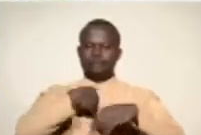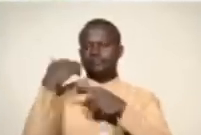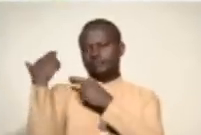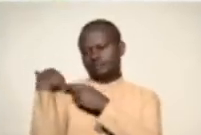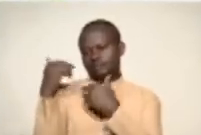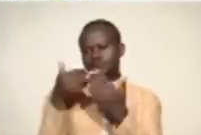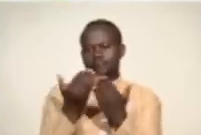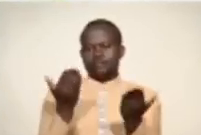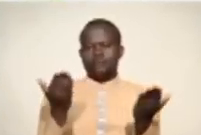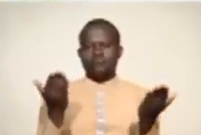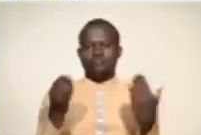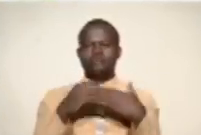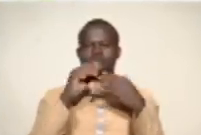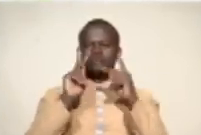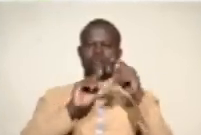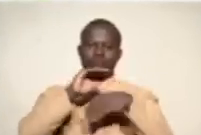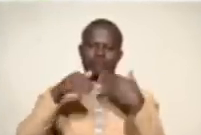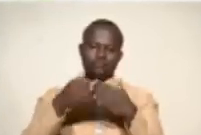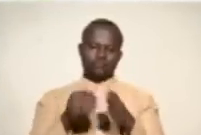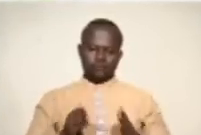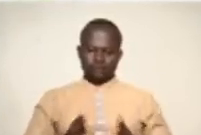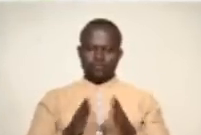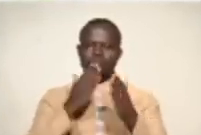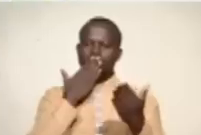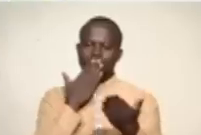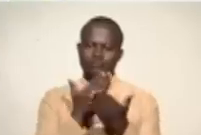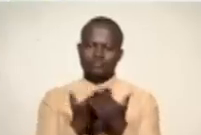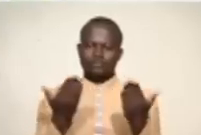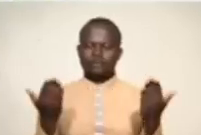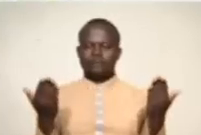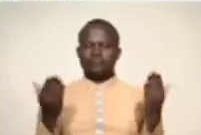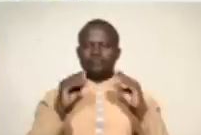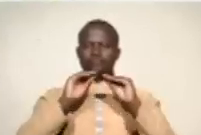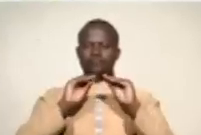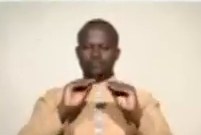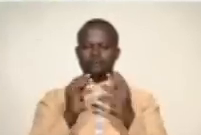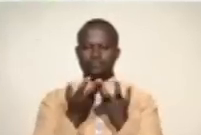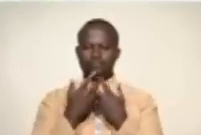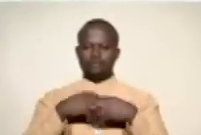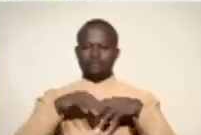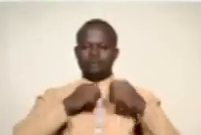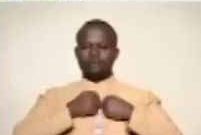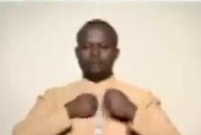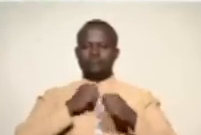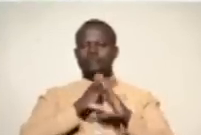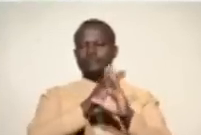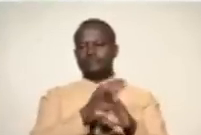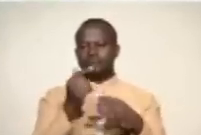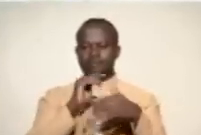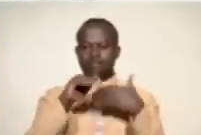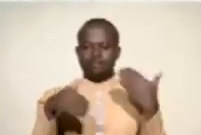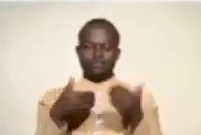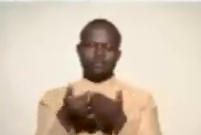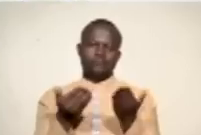inshingano zo kuyobora abaturage mu cyerekezo cyiza, kwigisha ubumwe bw'Abanyarwanda, kurwanya icyo ari cyo